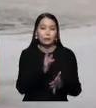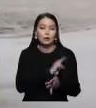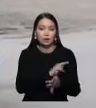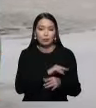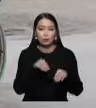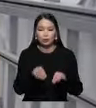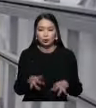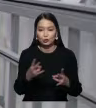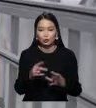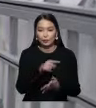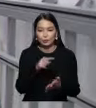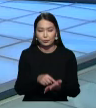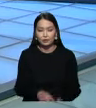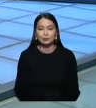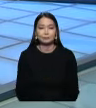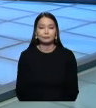вопросы.